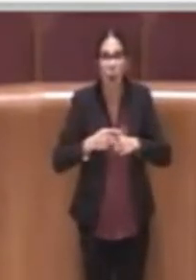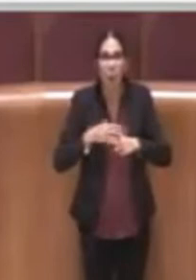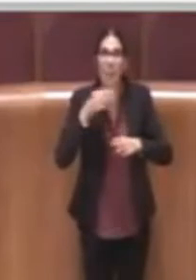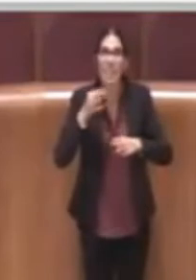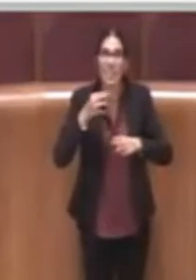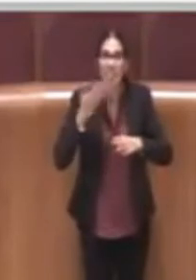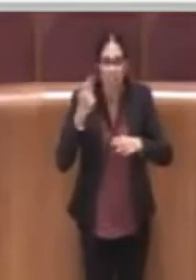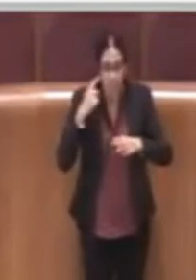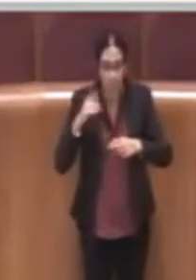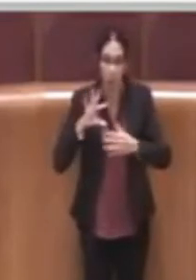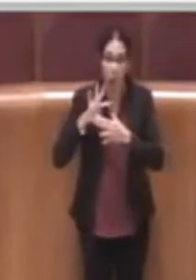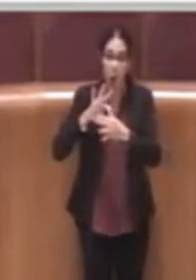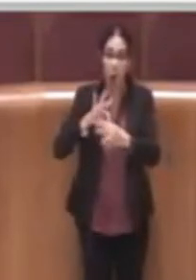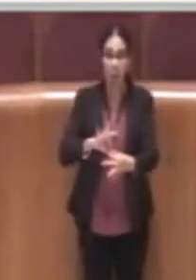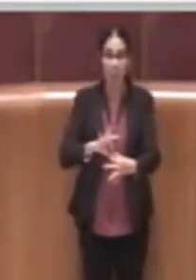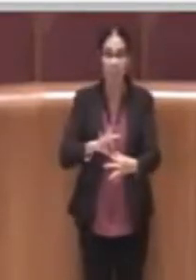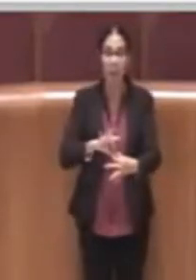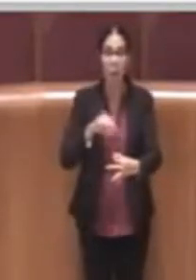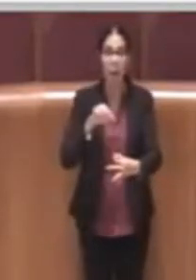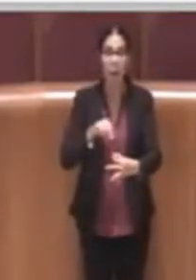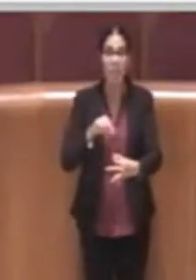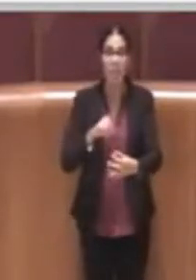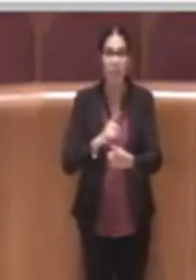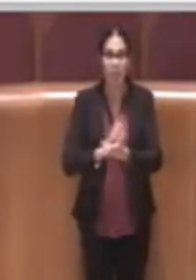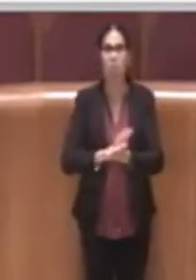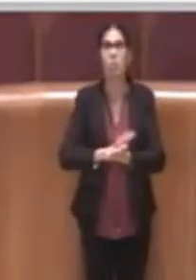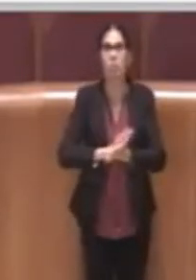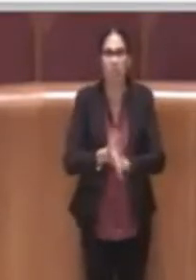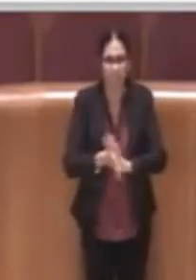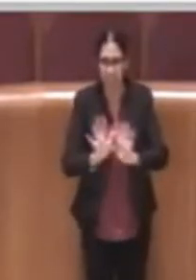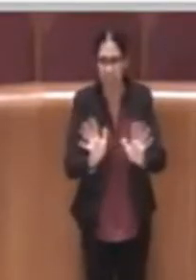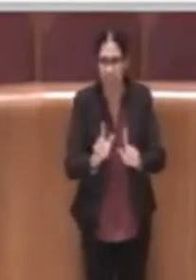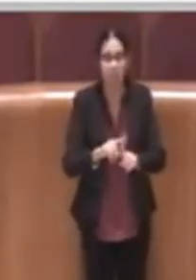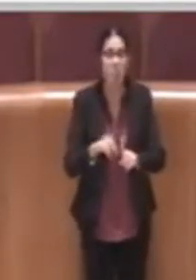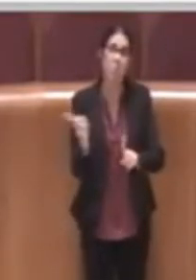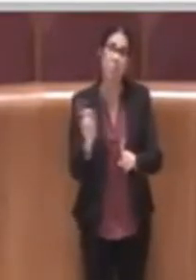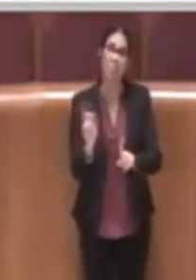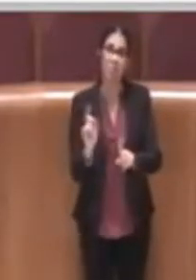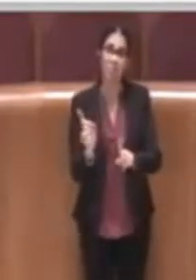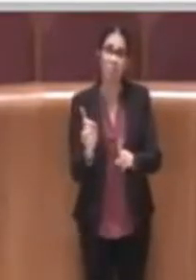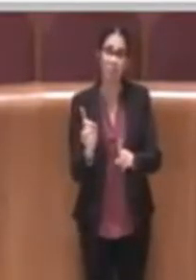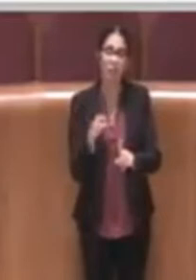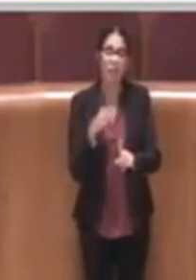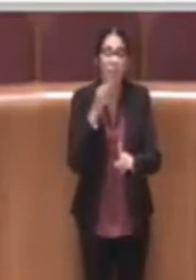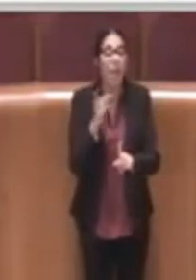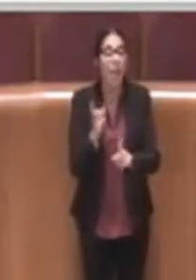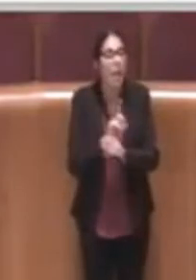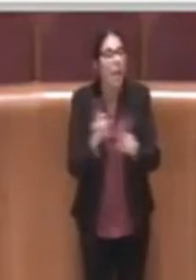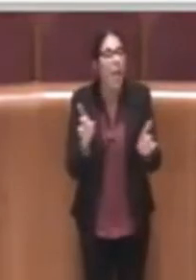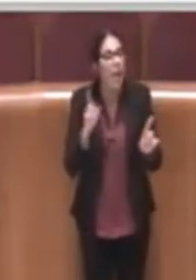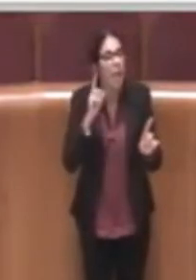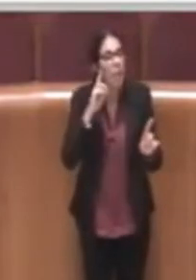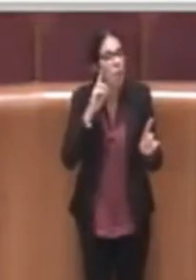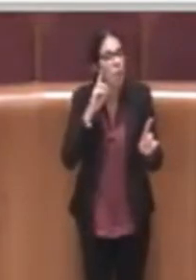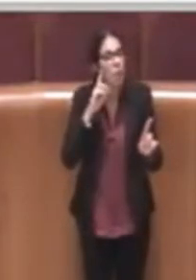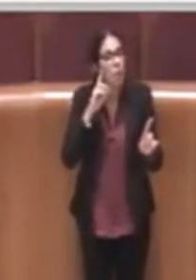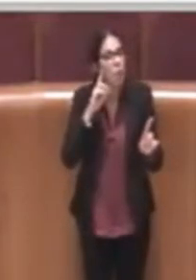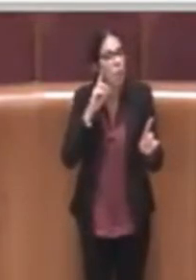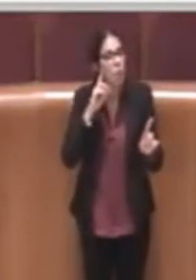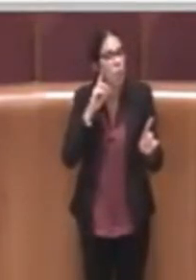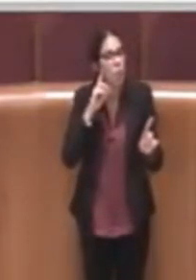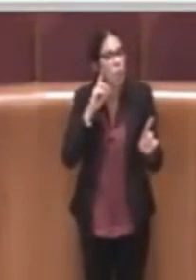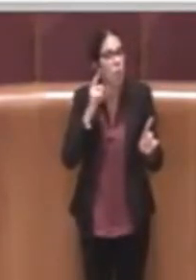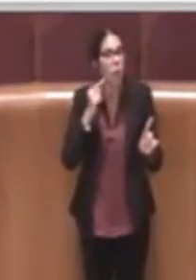conseguenze non siano delle conseguenze disastrose. Quindi nessuno ha mai messo in discussione il fatto che noi